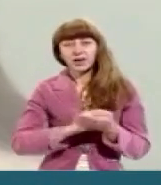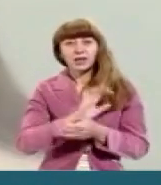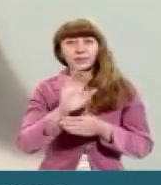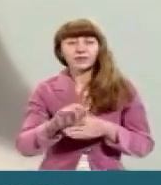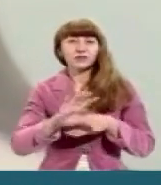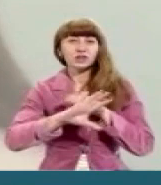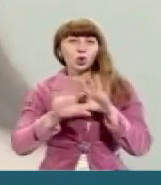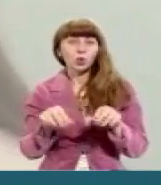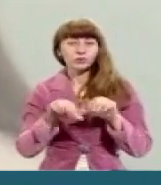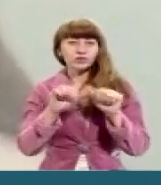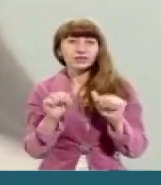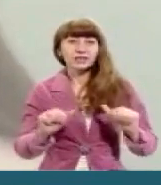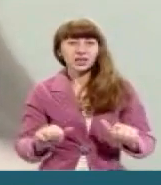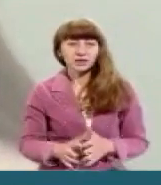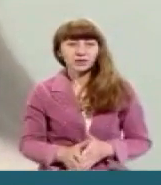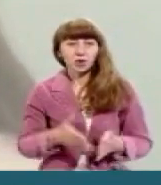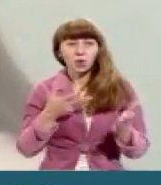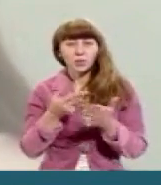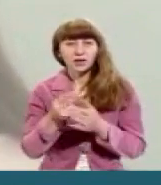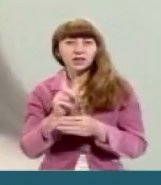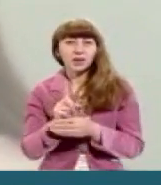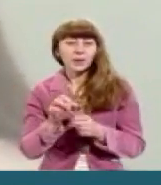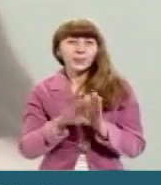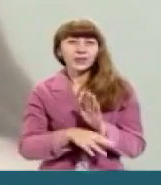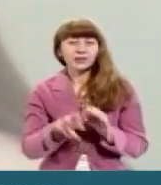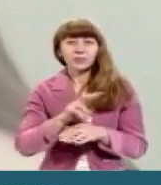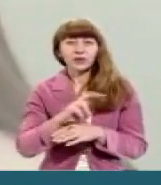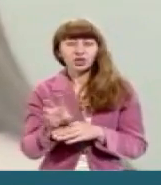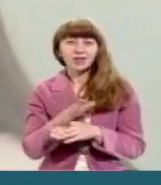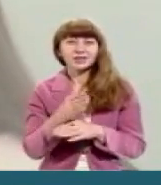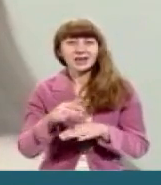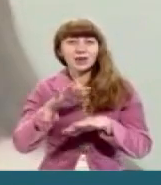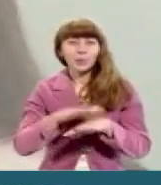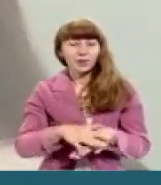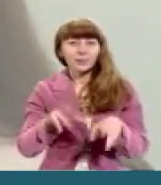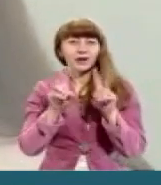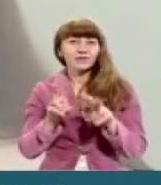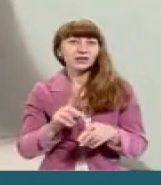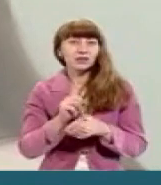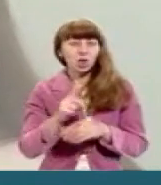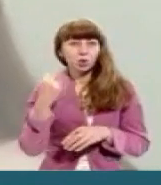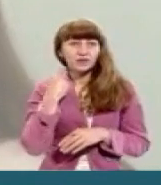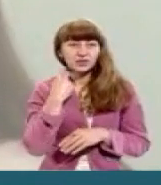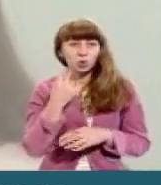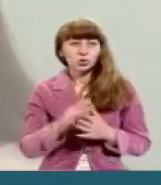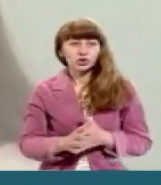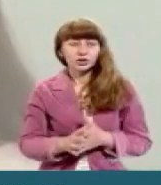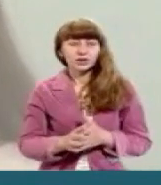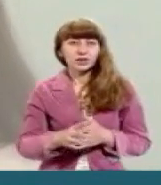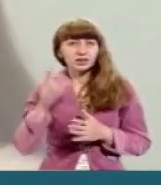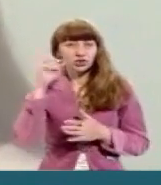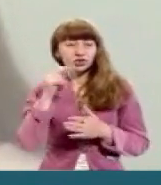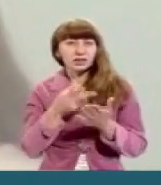арқылы азаматтар жалпыға бірде декларациялау шеңберінде құжаттар тапсыруды, банк бөлімшелеріне бармай салық төлеуді, салық берешегін